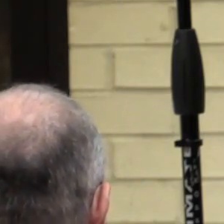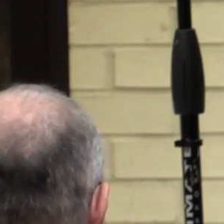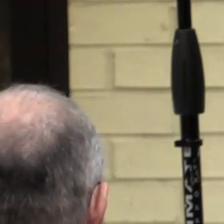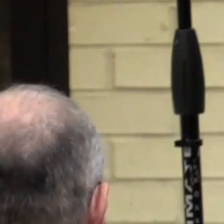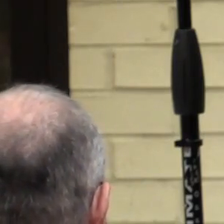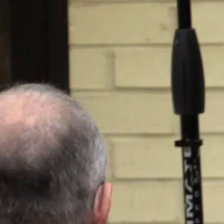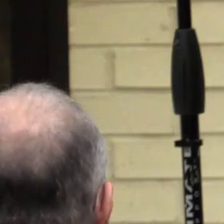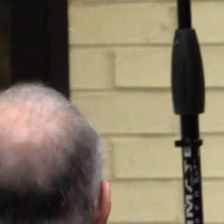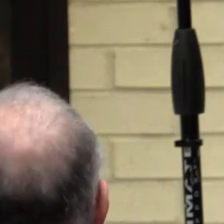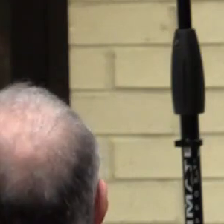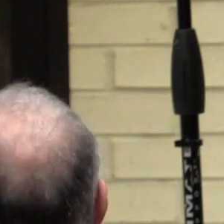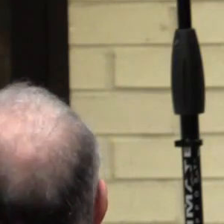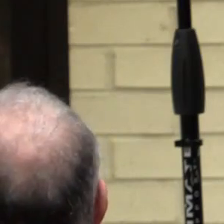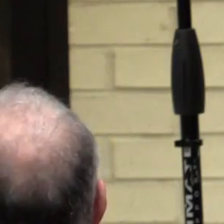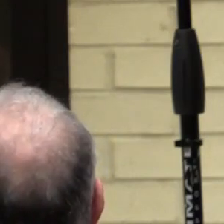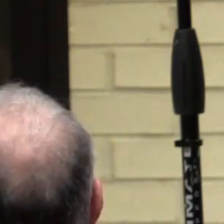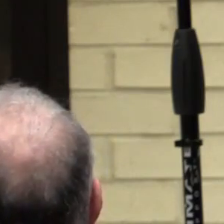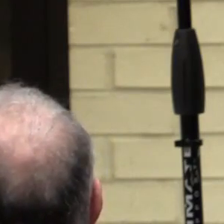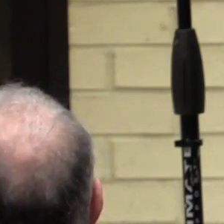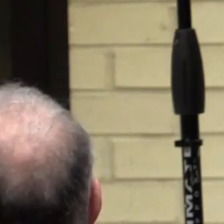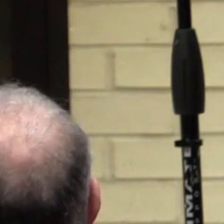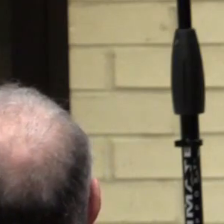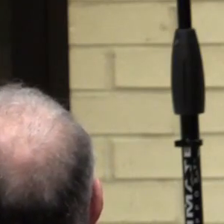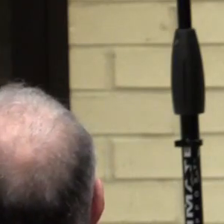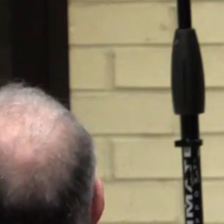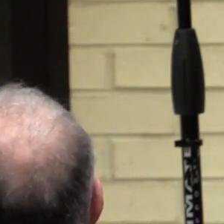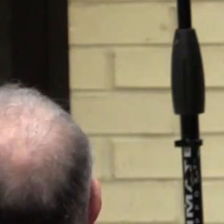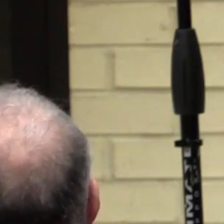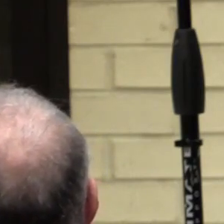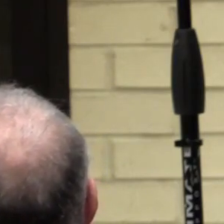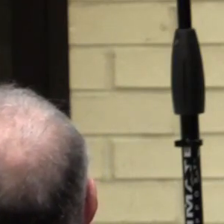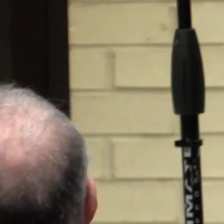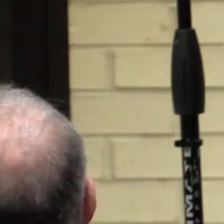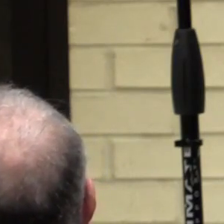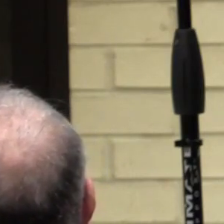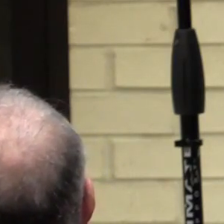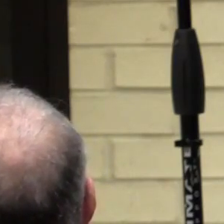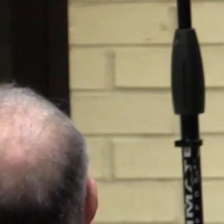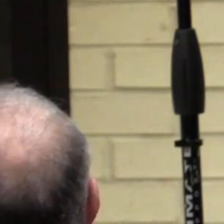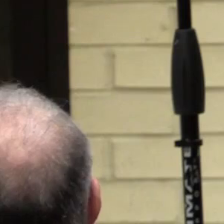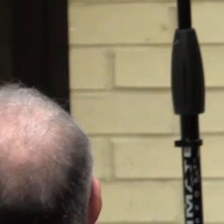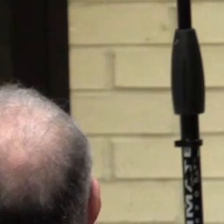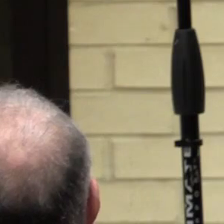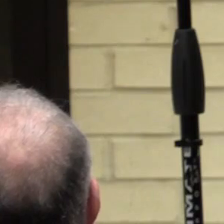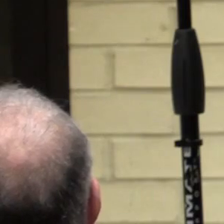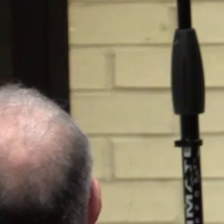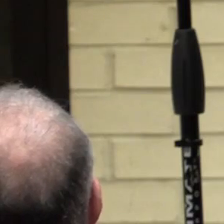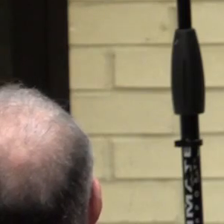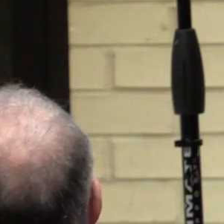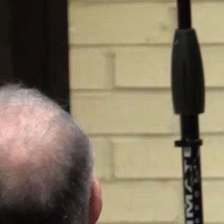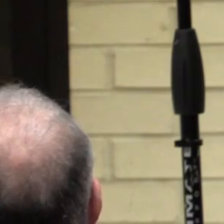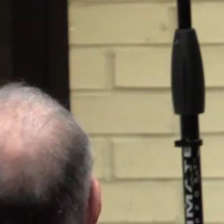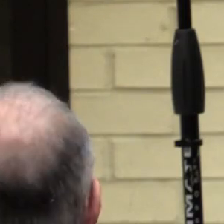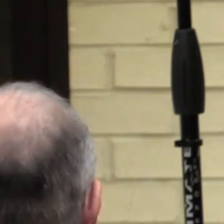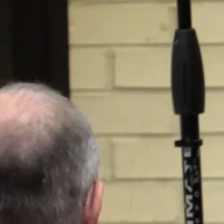وأعز المسلمين، وأعلي بفضلك يا رب كلمتي الحق والدين، واجعلنا هداة مهتدين غير ضالين ولا